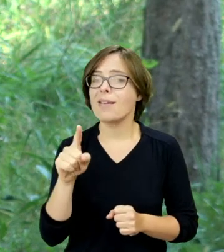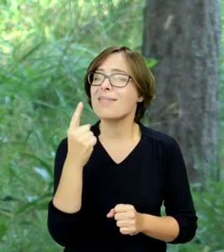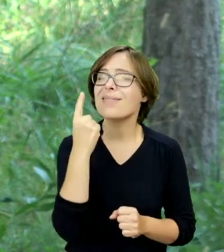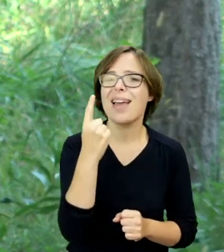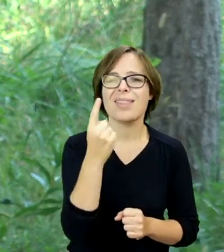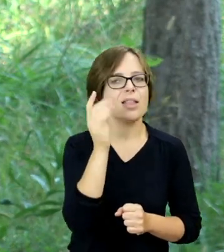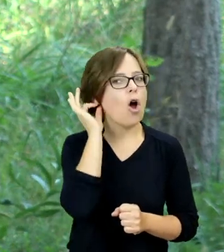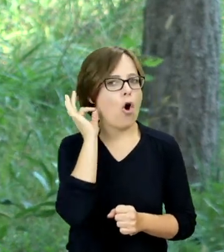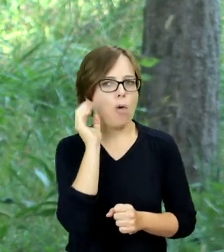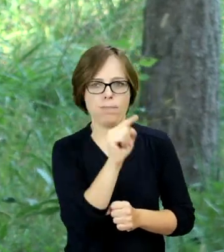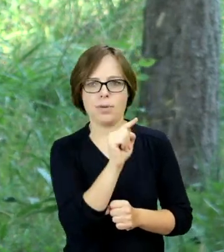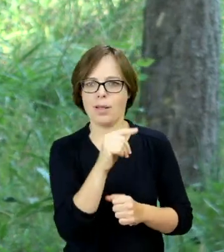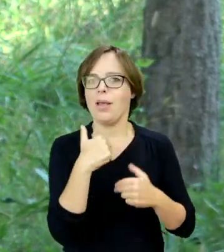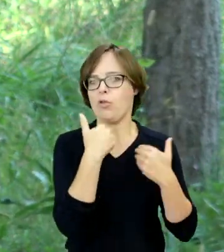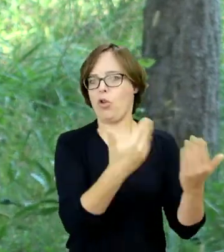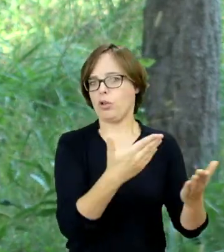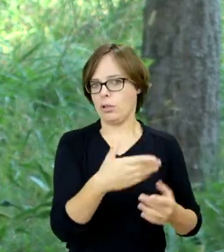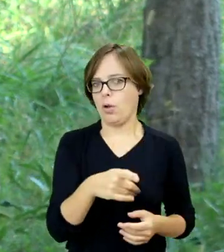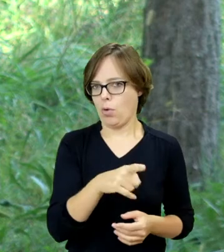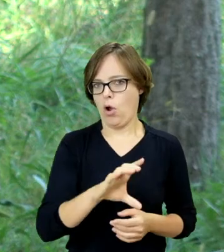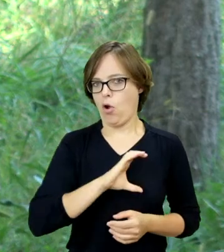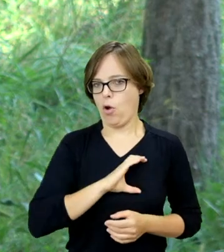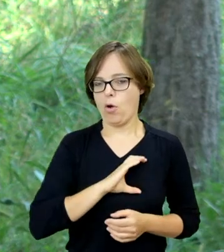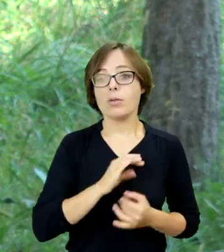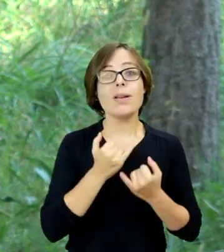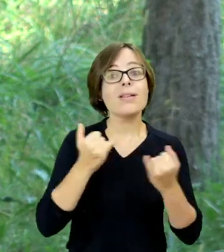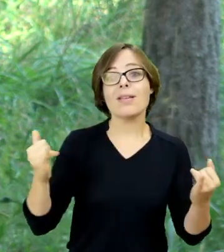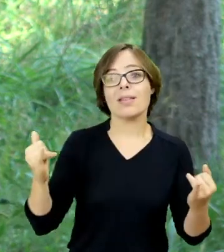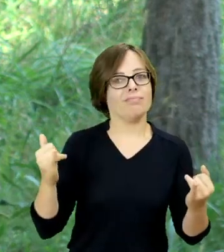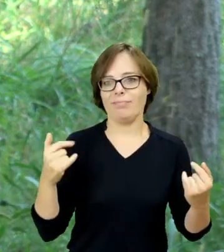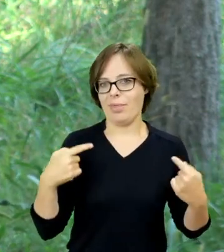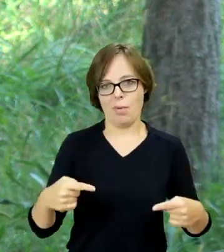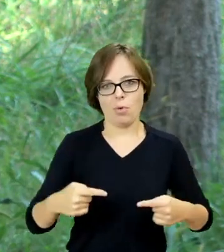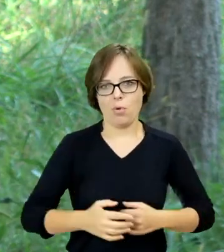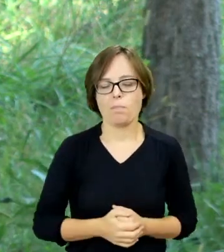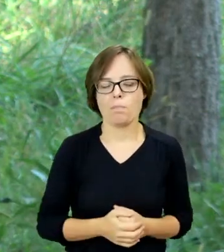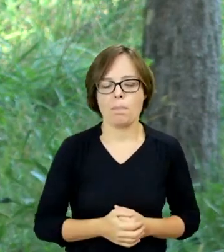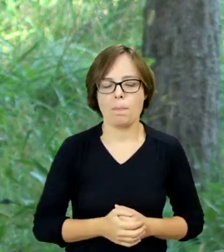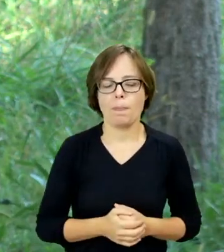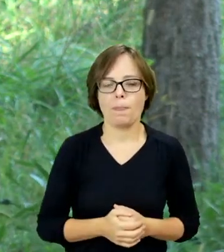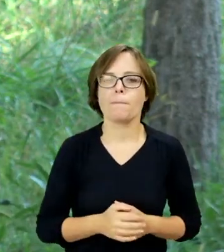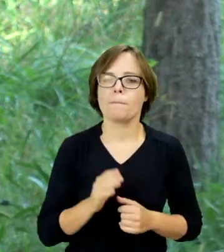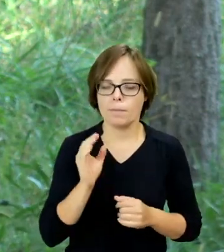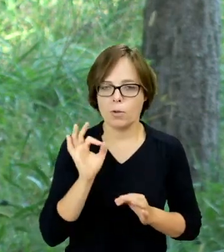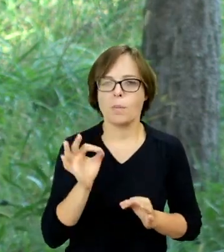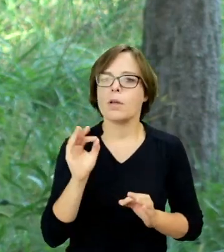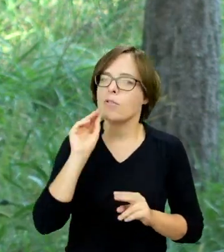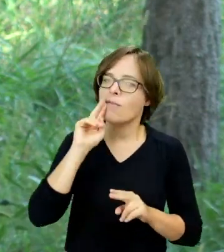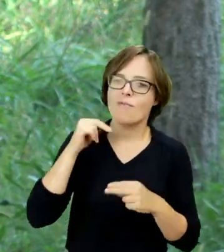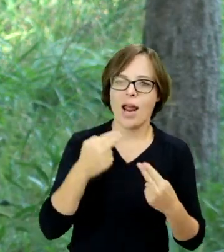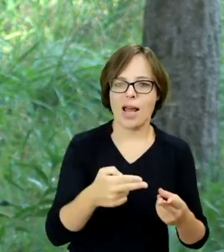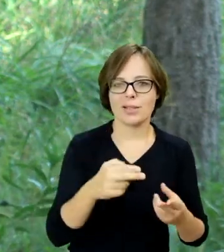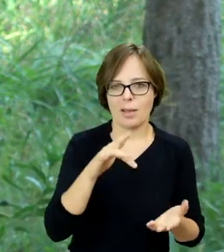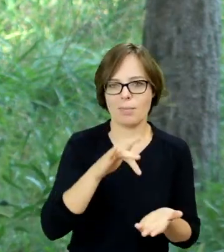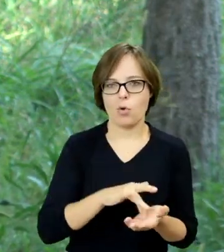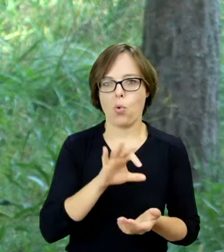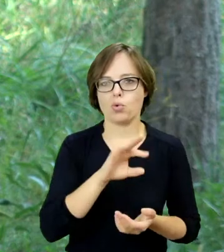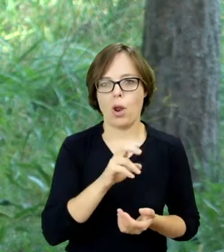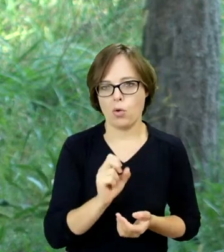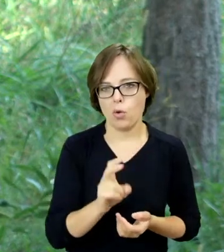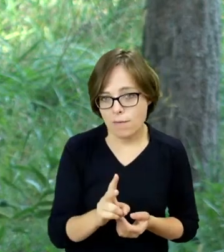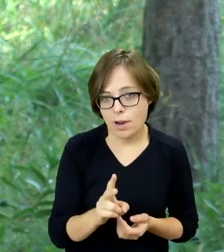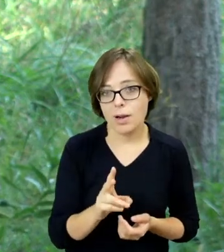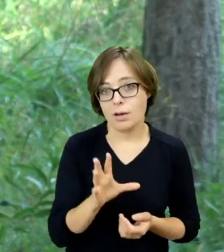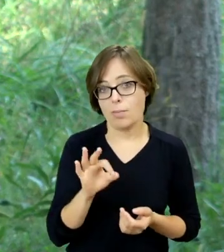takie odznaczenie otrzymała. No ale powróćmy do Sulejówka, bo przecież to